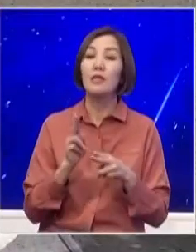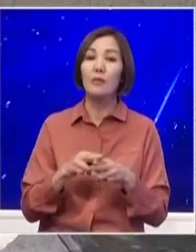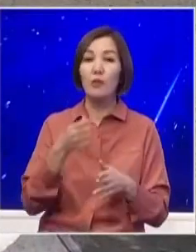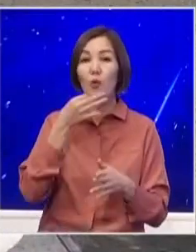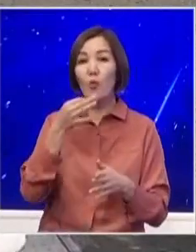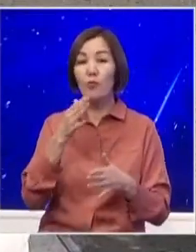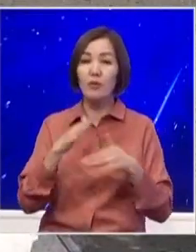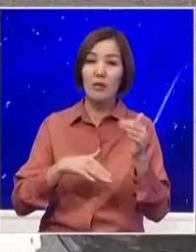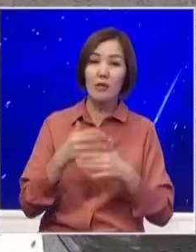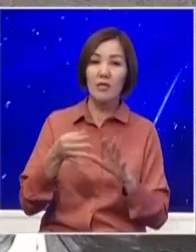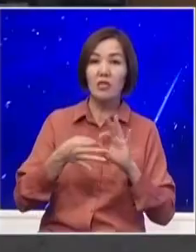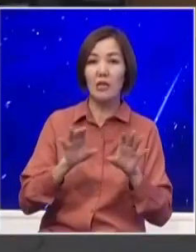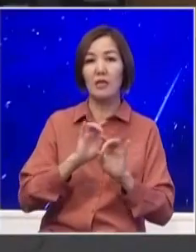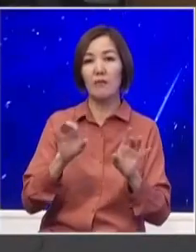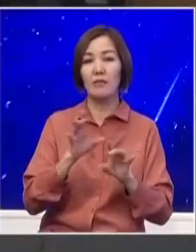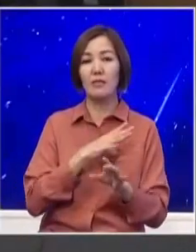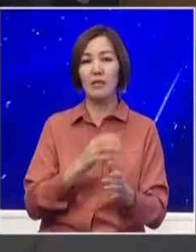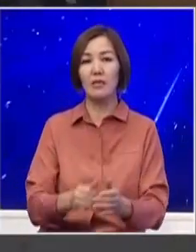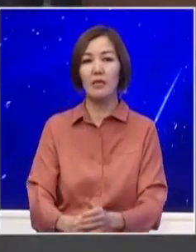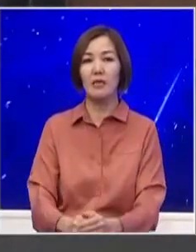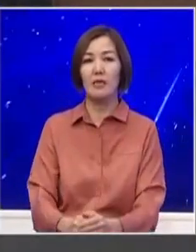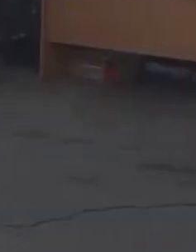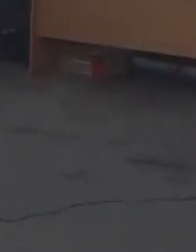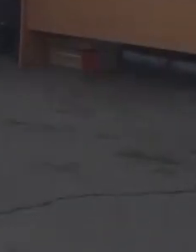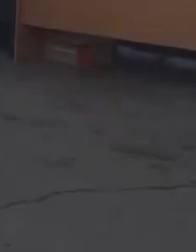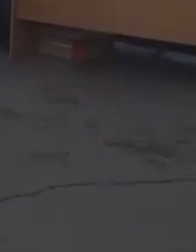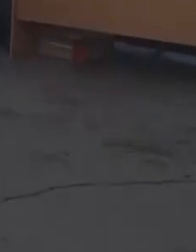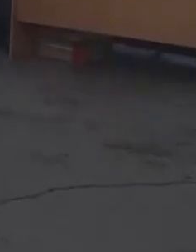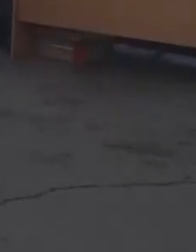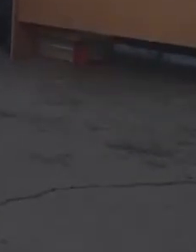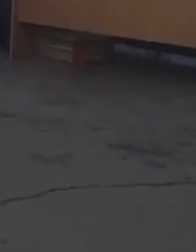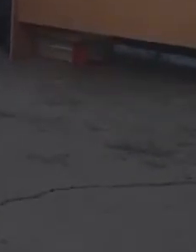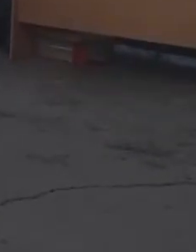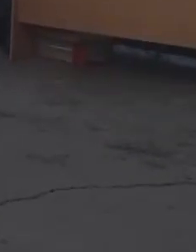жүзінде егжей-тегжей түсіндіріп берді. Нұржан Қасаболат, Абзал Нүсіпов, Жетісу арнасы.